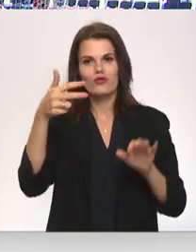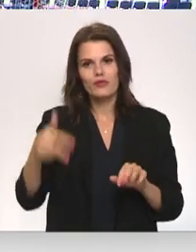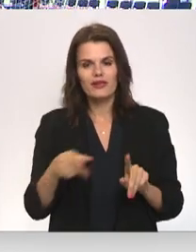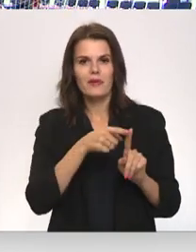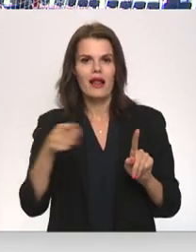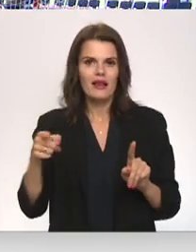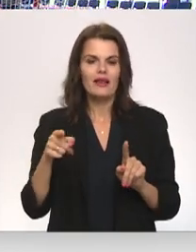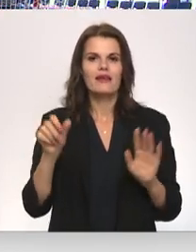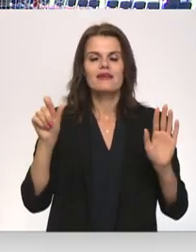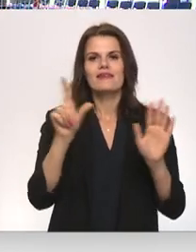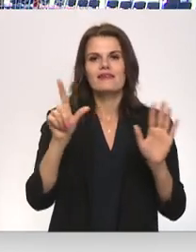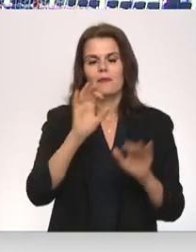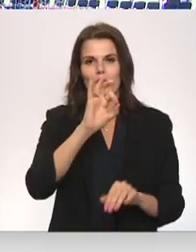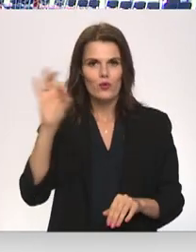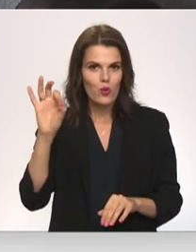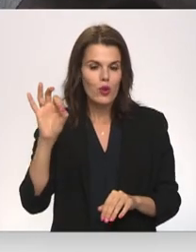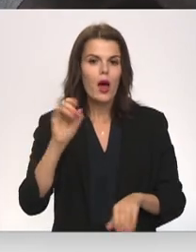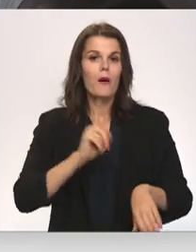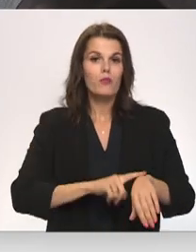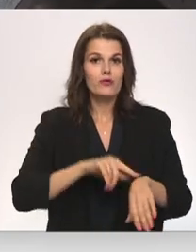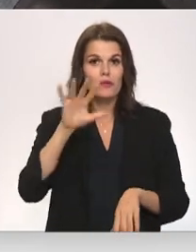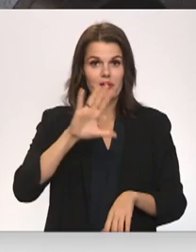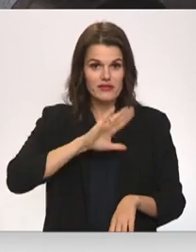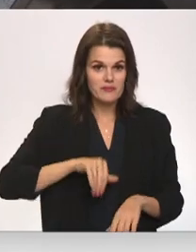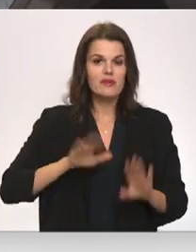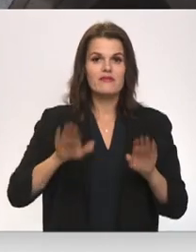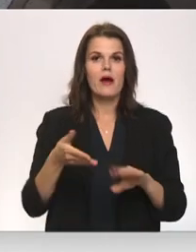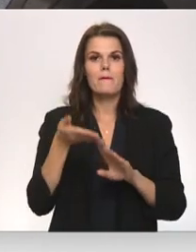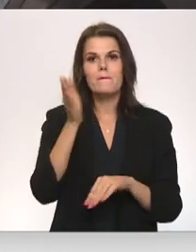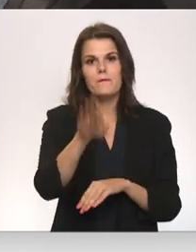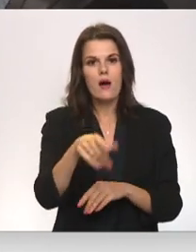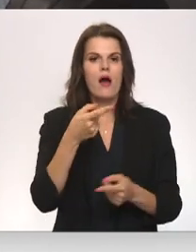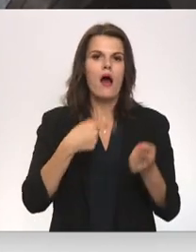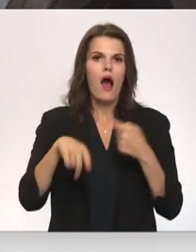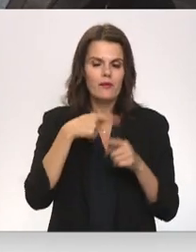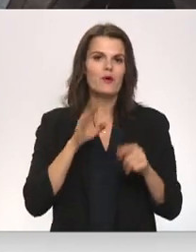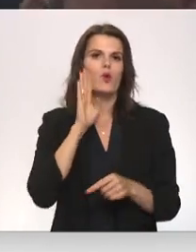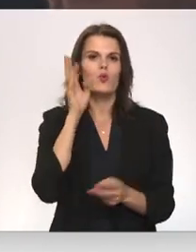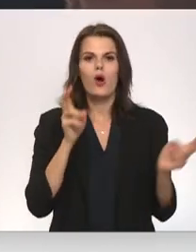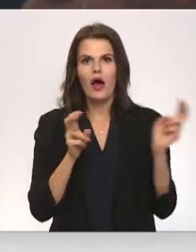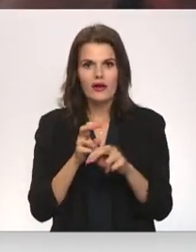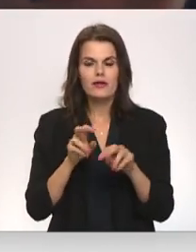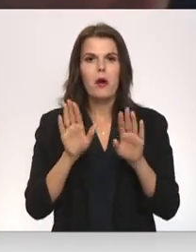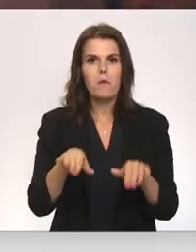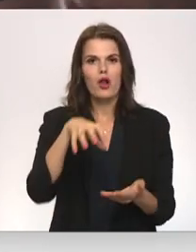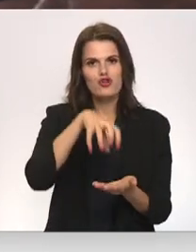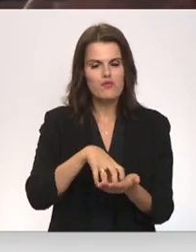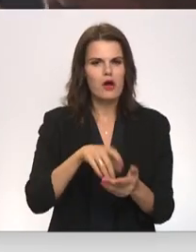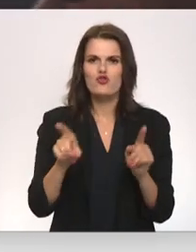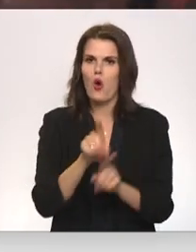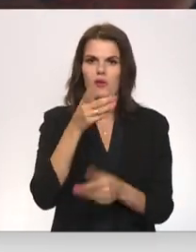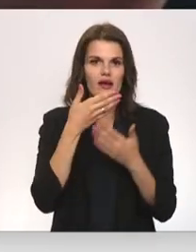beigsies 17:00. Pēc 5:00 varēs doties mājās, lai atgrieztos nākamajā rītā. Palikšana bāzē nav